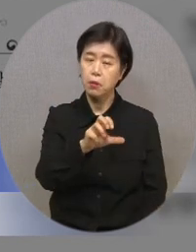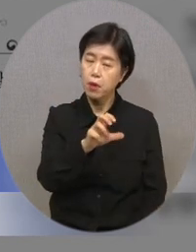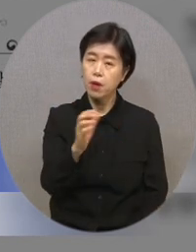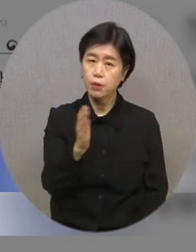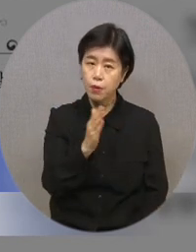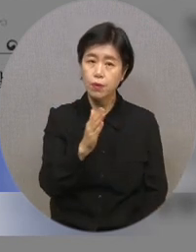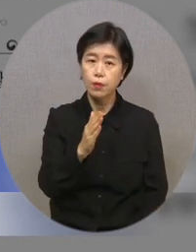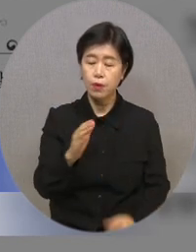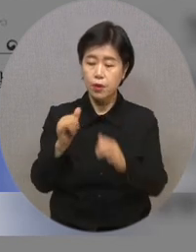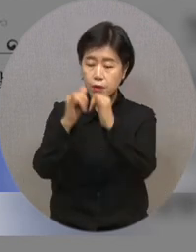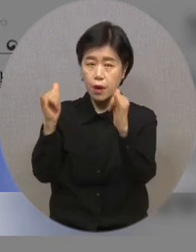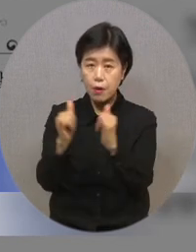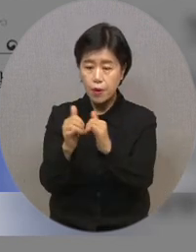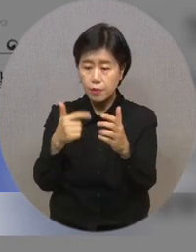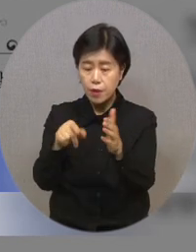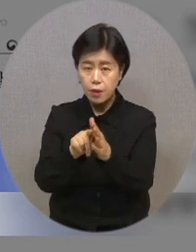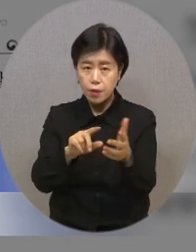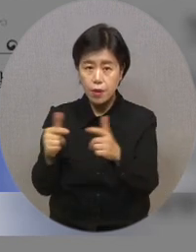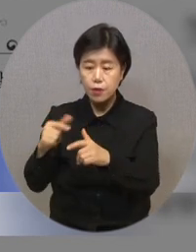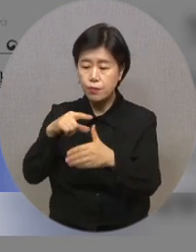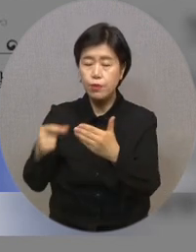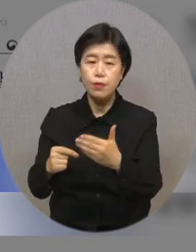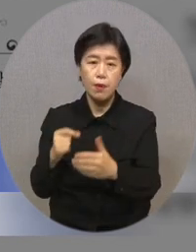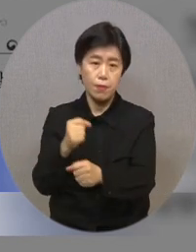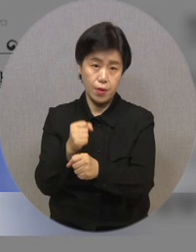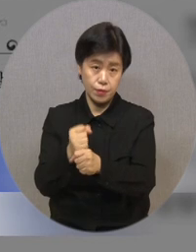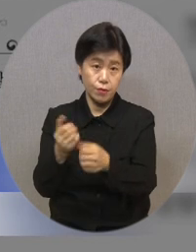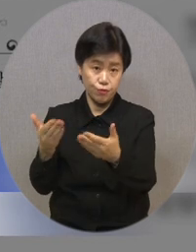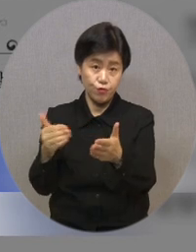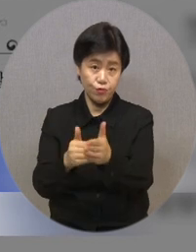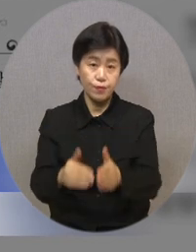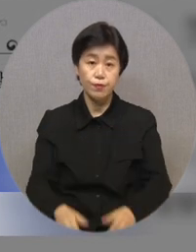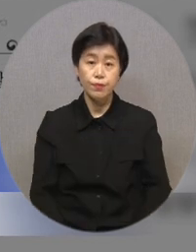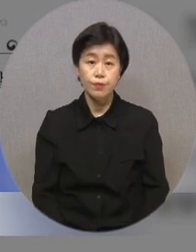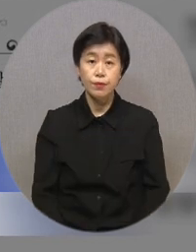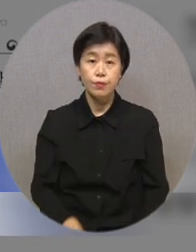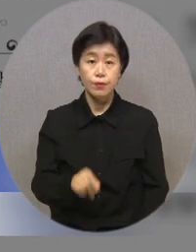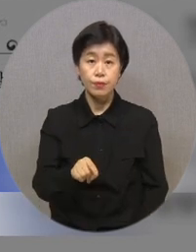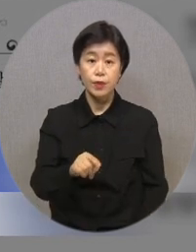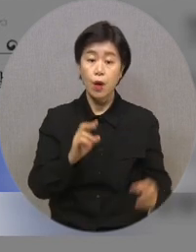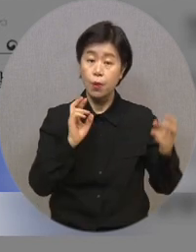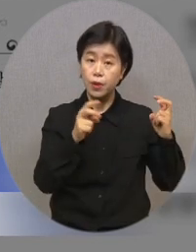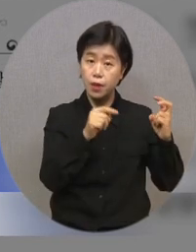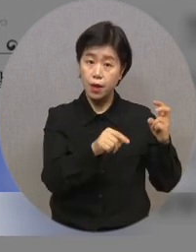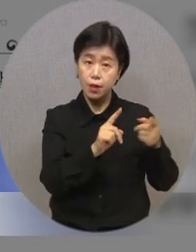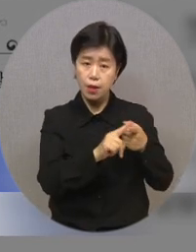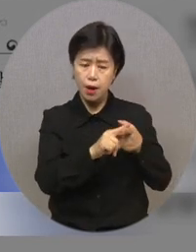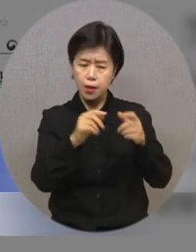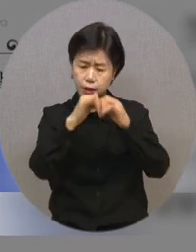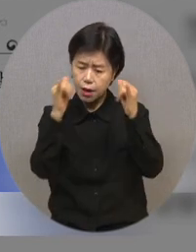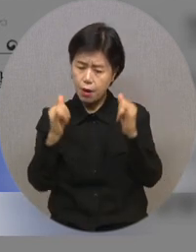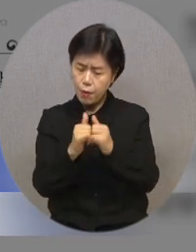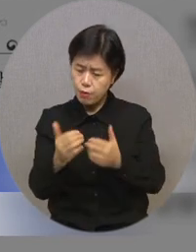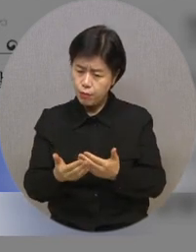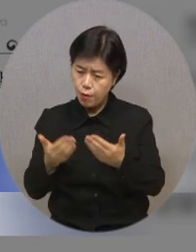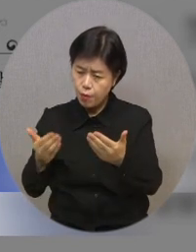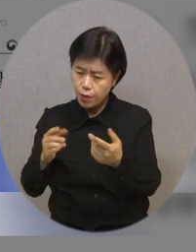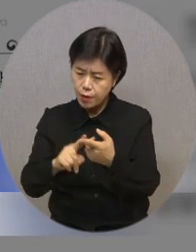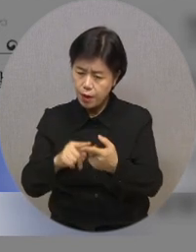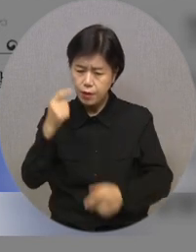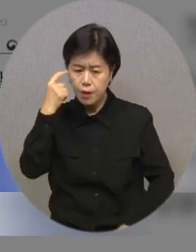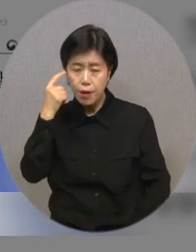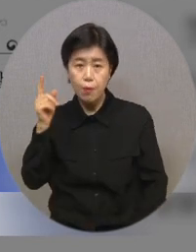중인 것으로 나타났습니다 또한 백서에서는 기업의 사회공원 인식 조사 결과에 대한 소식도 기록돼 있습니다